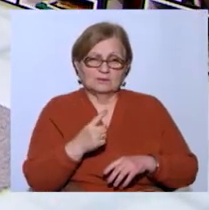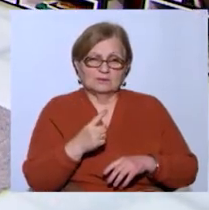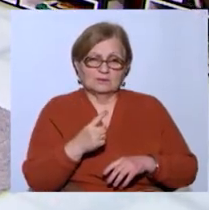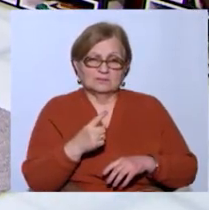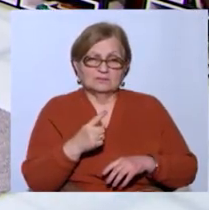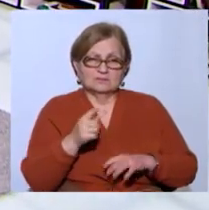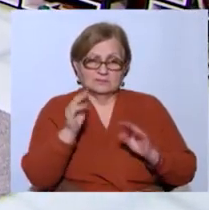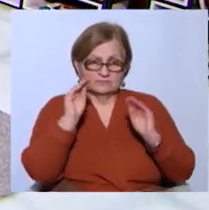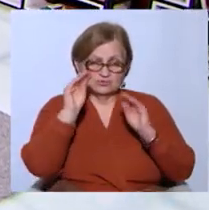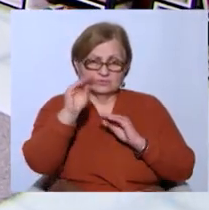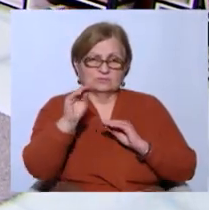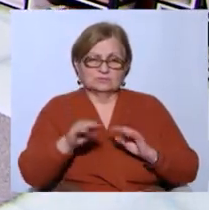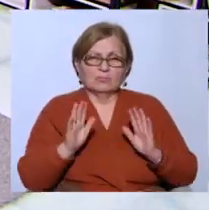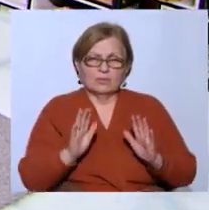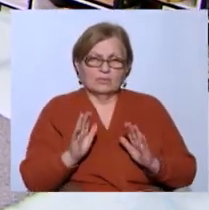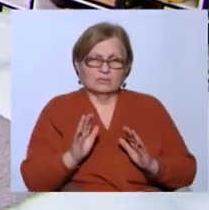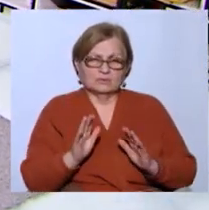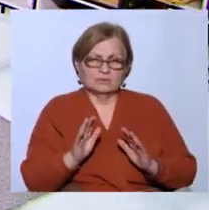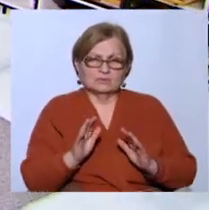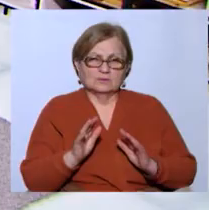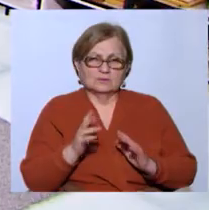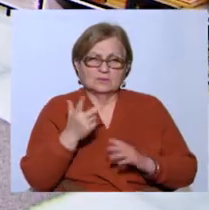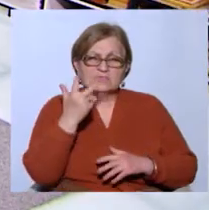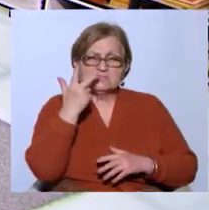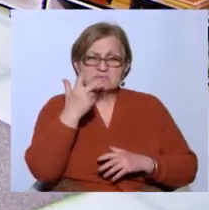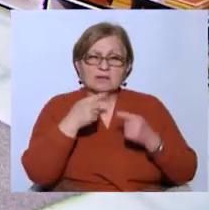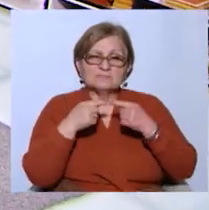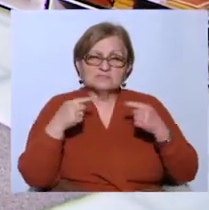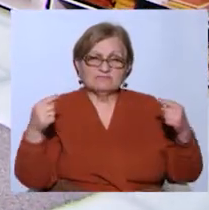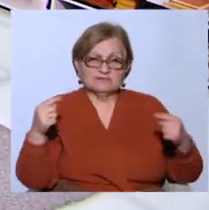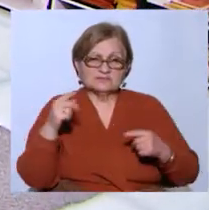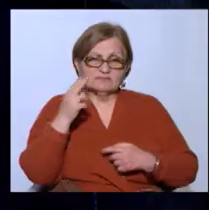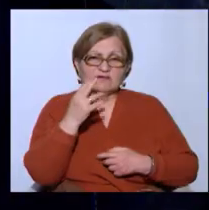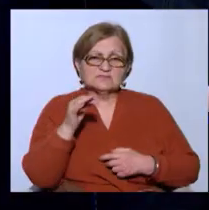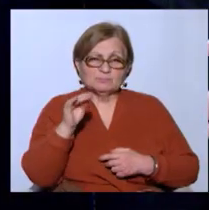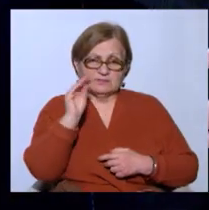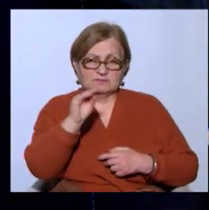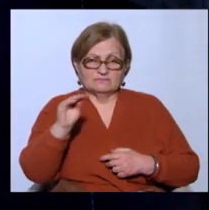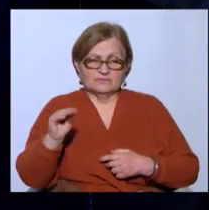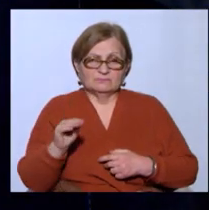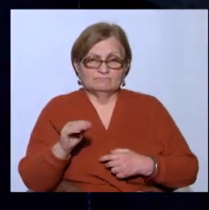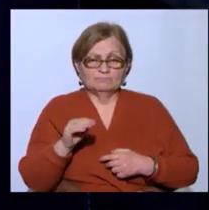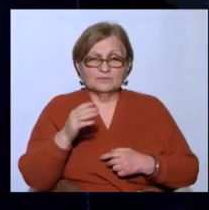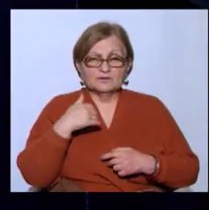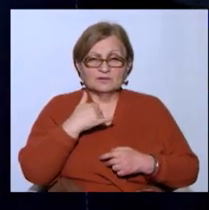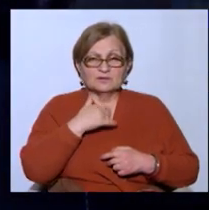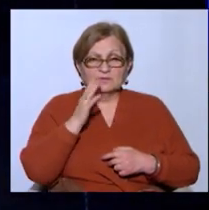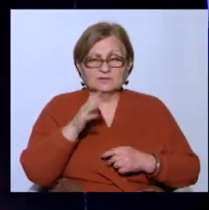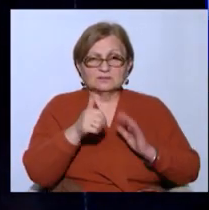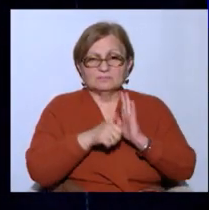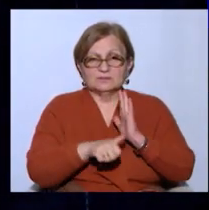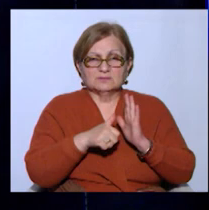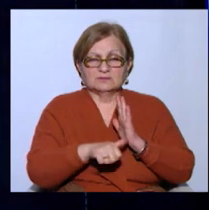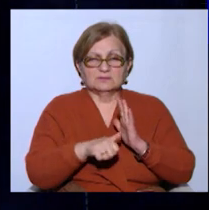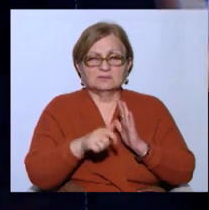იმაში კლასი შეგვიძლია მხოლოდ 3 სხვადასხვა ციფრი დავწეროთ. და ჩვენ შესაბამისად ჩვენი რაოდენობა იქნება 60, რაც